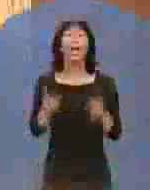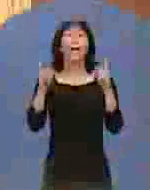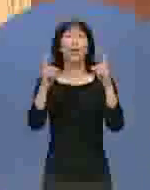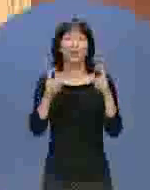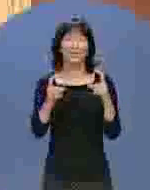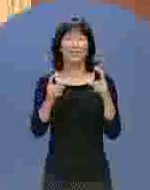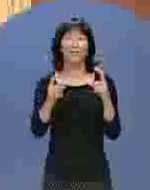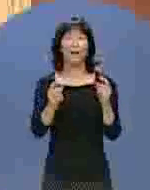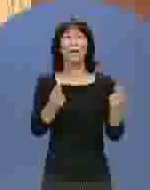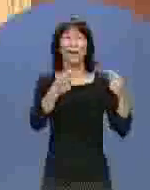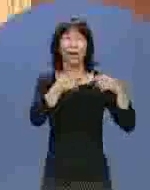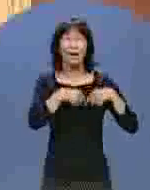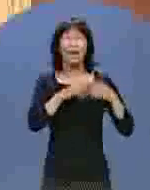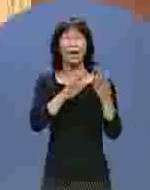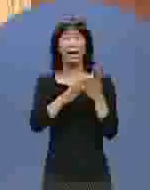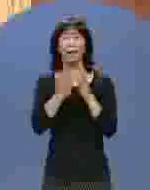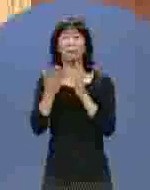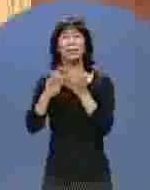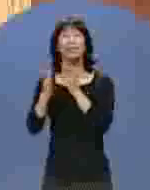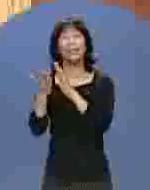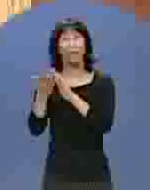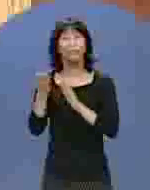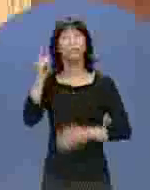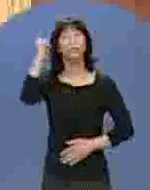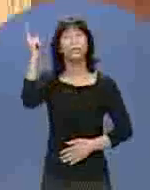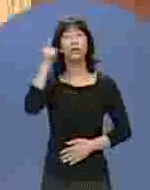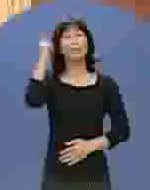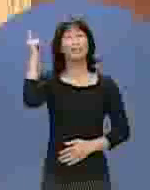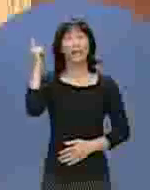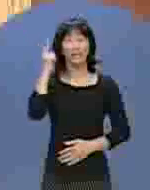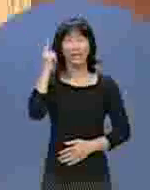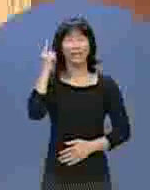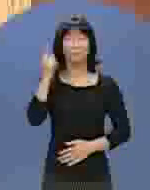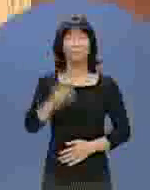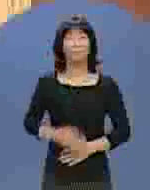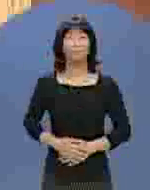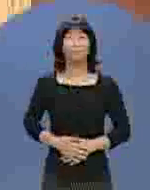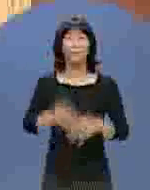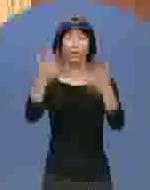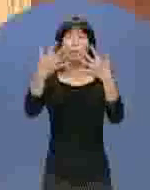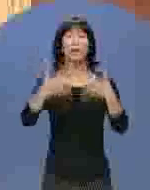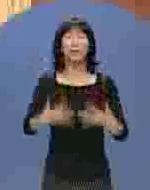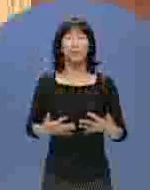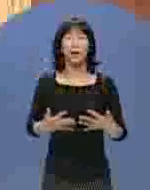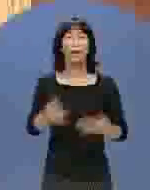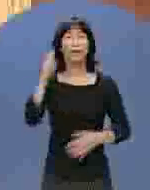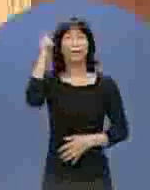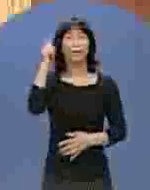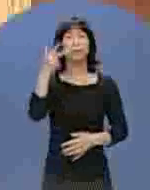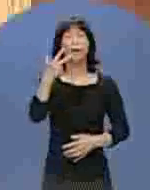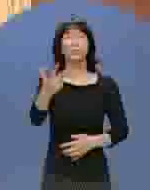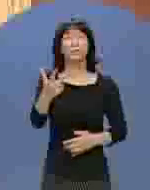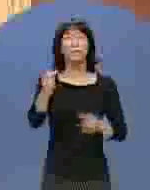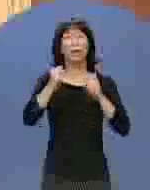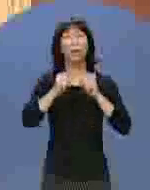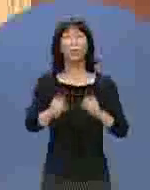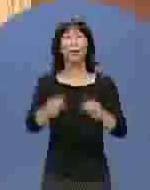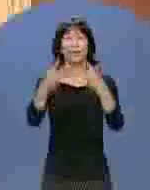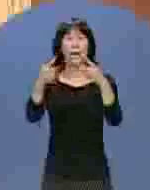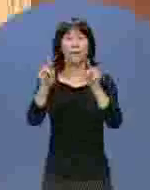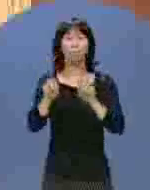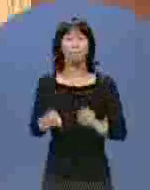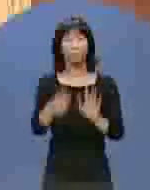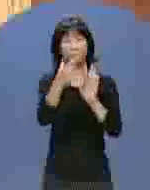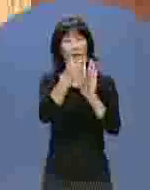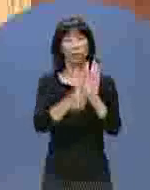こんにちは。ラブリータウン生駒の時間です。この番組は生駒市で行われた催